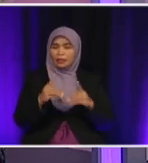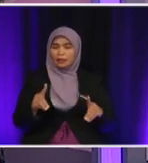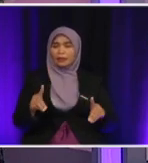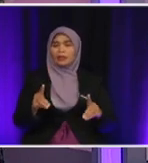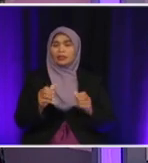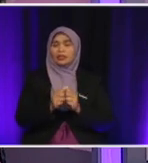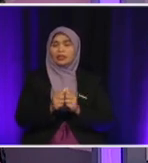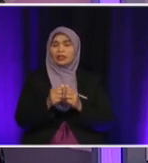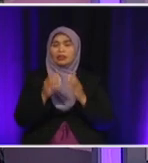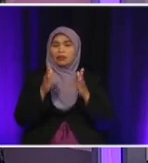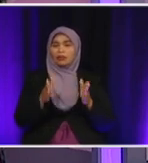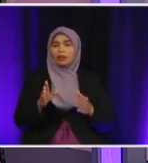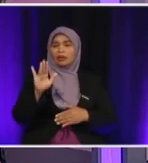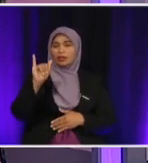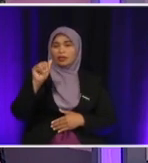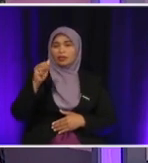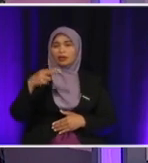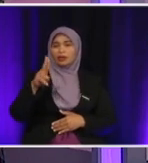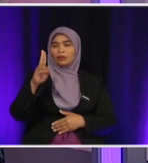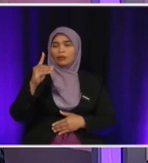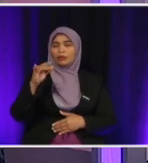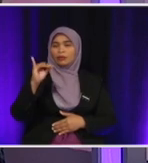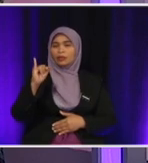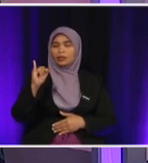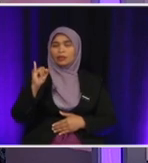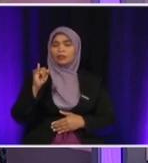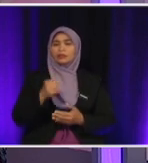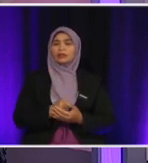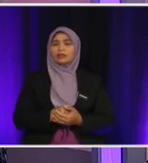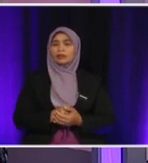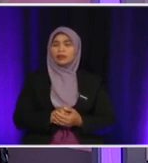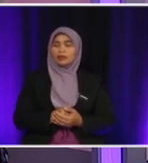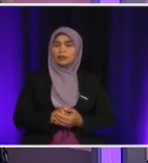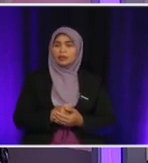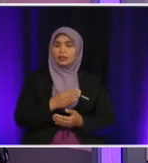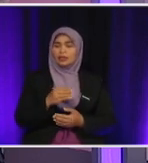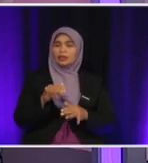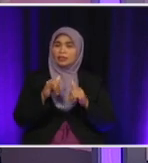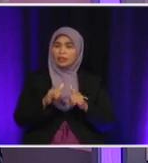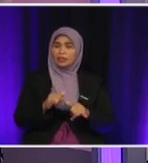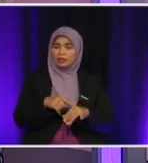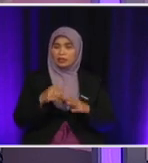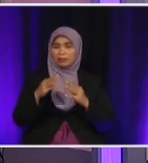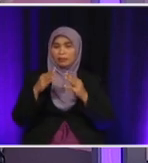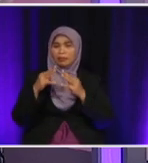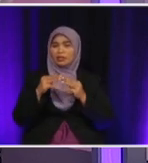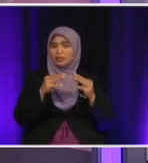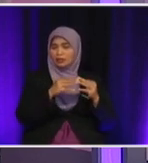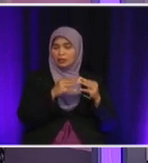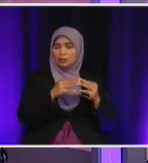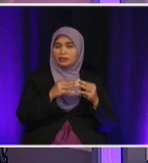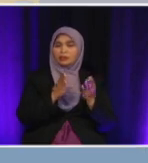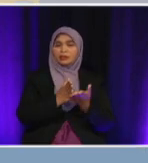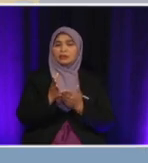kaum Yahudi dan juga kaum musyrikin Madinah yaitu kaum-kaum yang tinggal di Madinah seterusnya